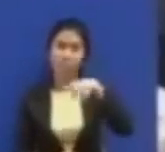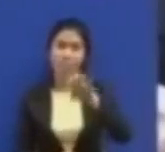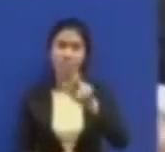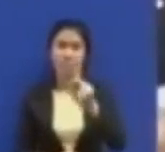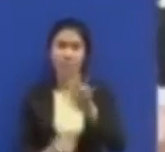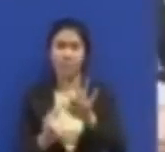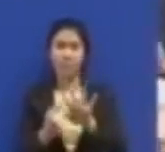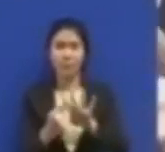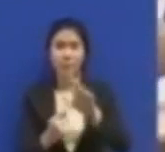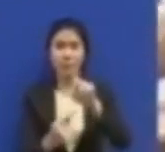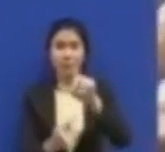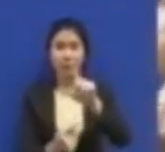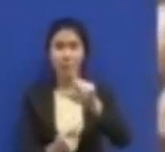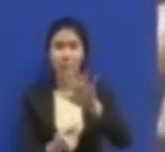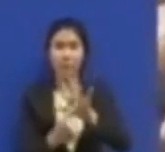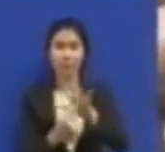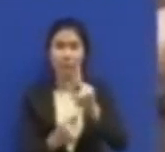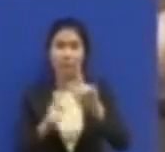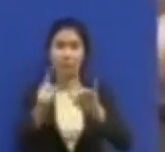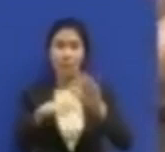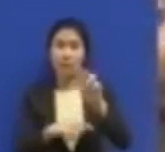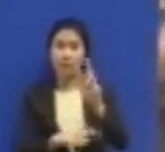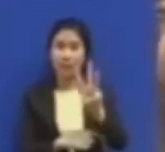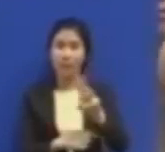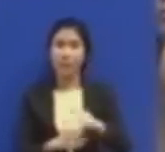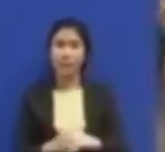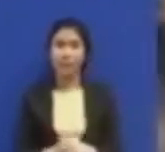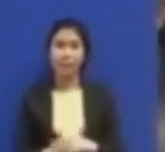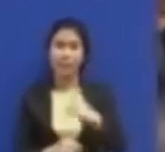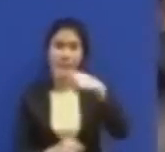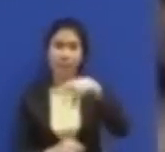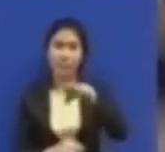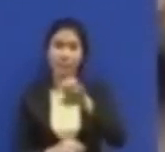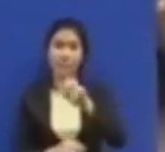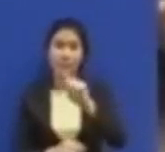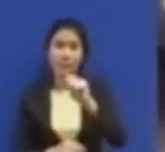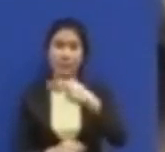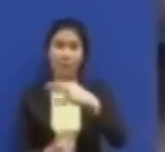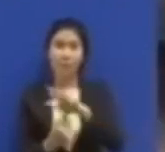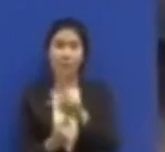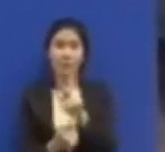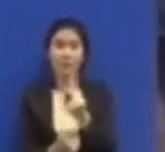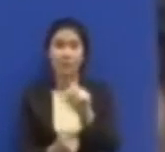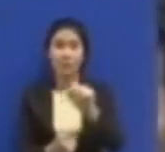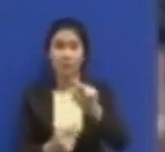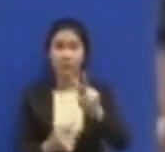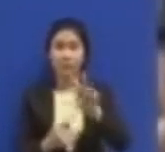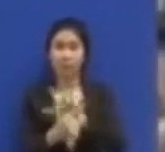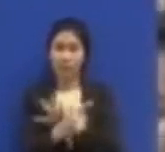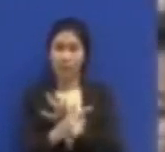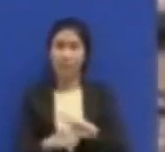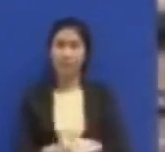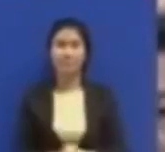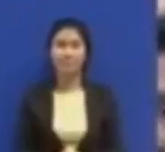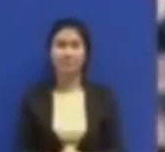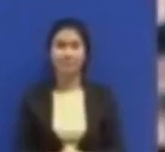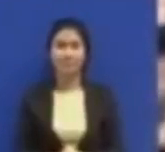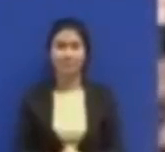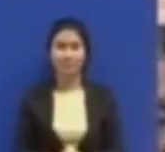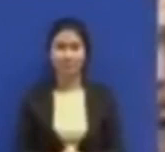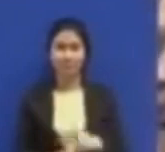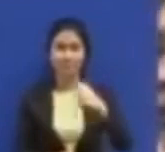ลเลิก124นายพิทักษ์ชัยเจริญ125พลเอกพิษ